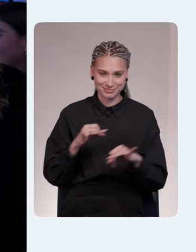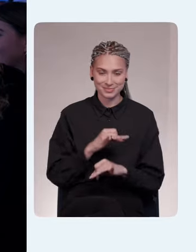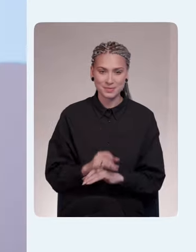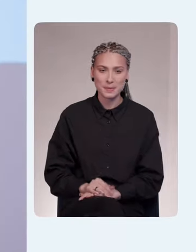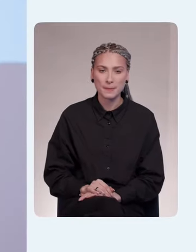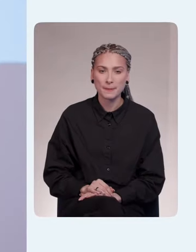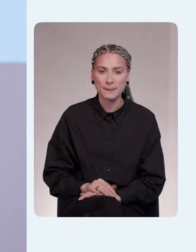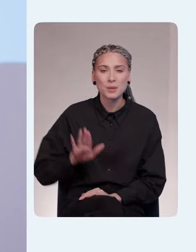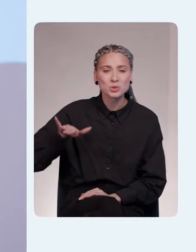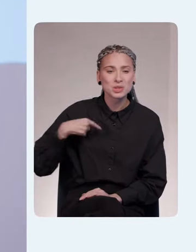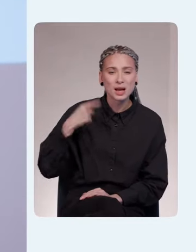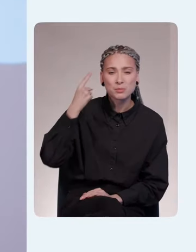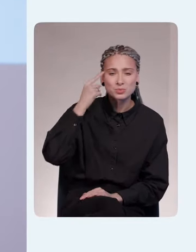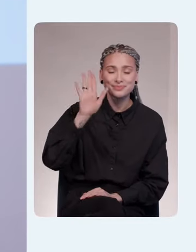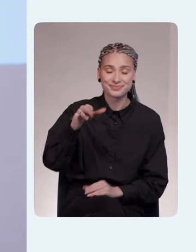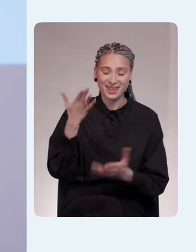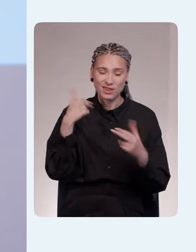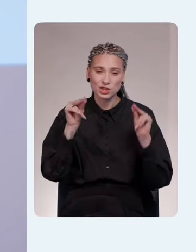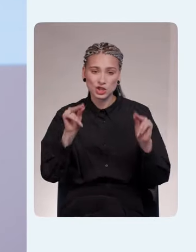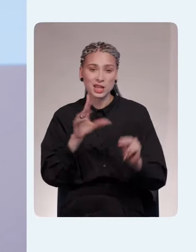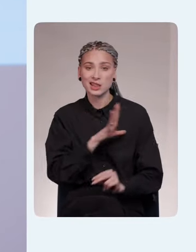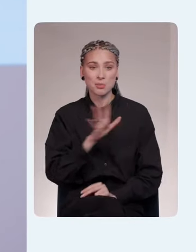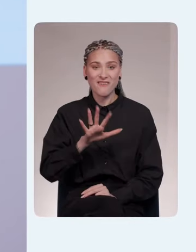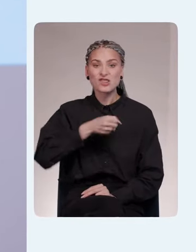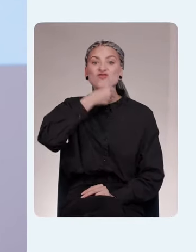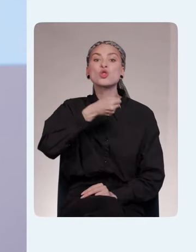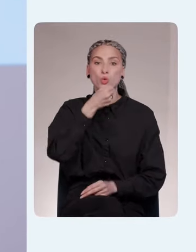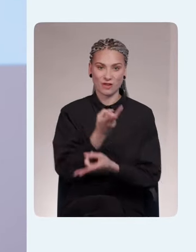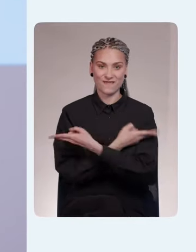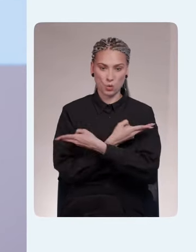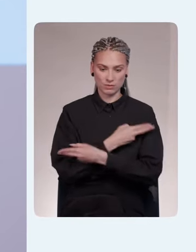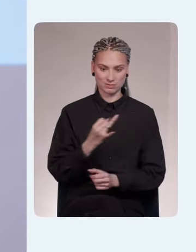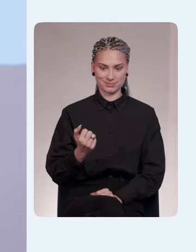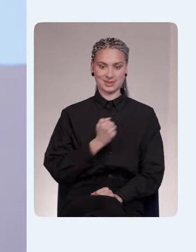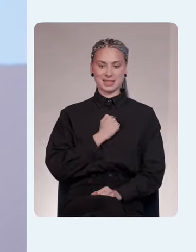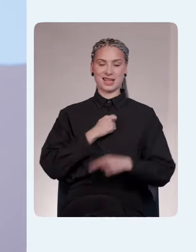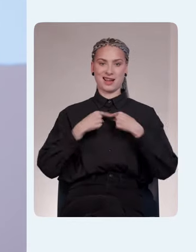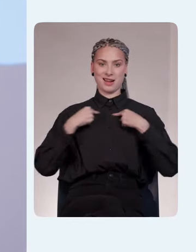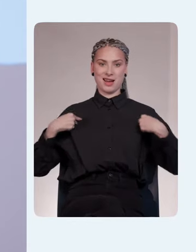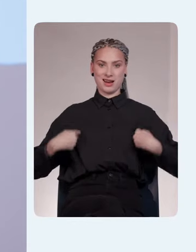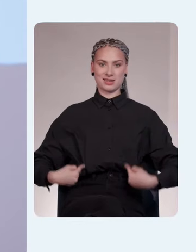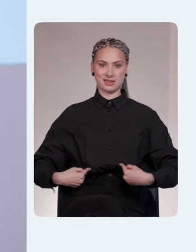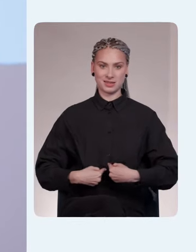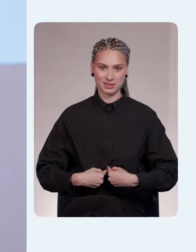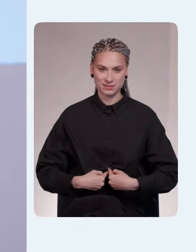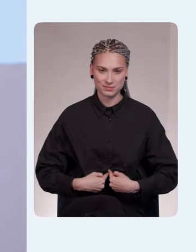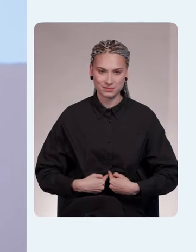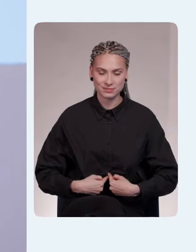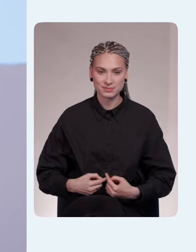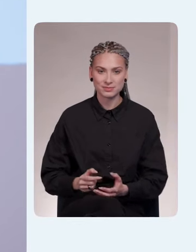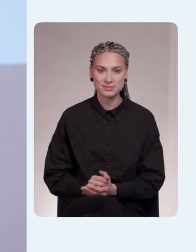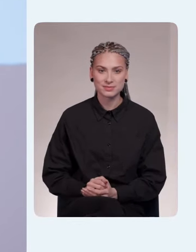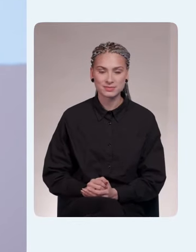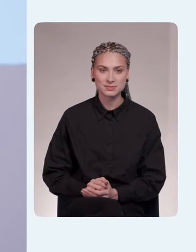Потом я подумал: давайте по чесноку. Ну не бывает взрослой футболки с картинкой. Ну не бывает. Правда, если там нет принта